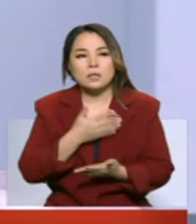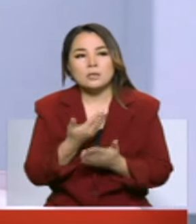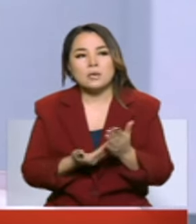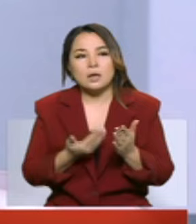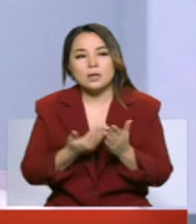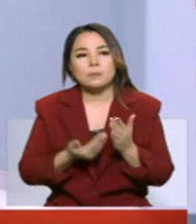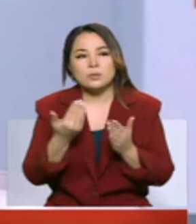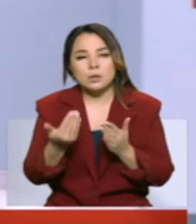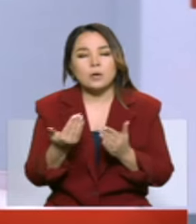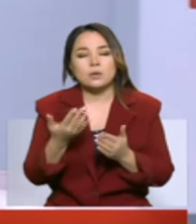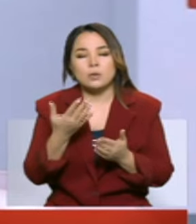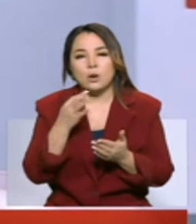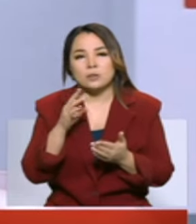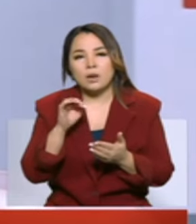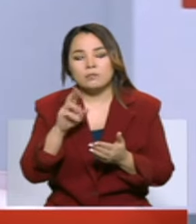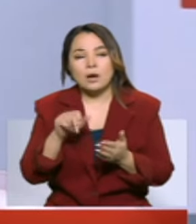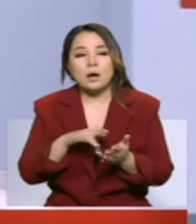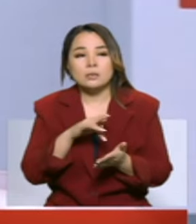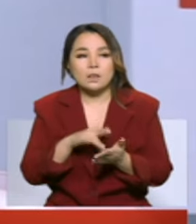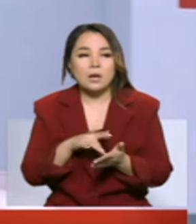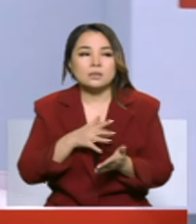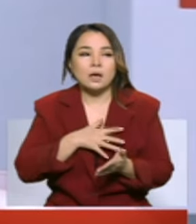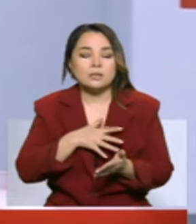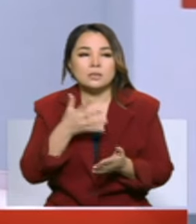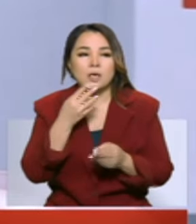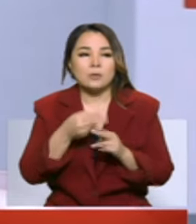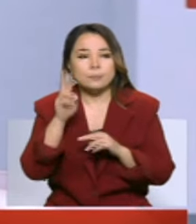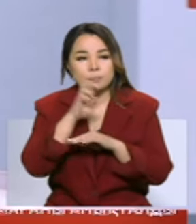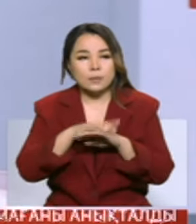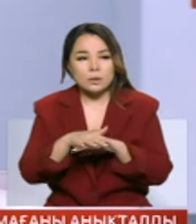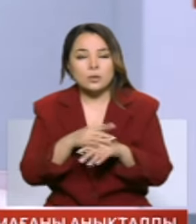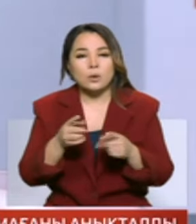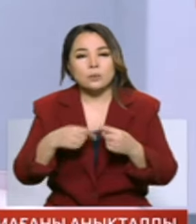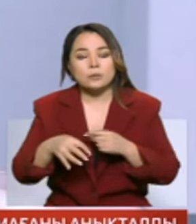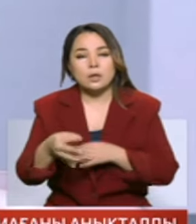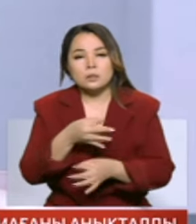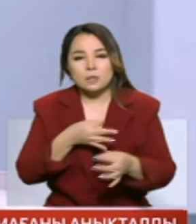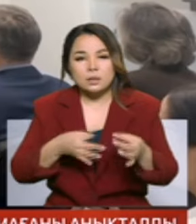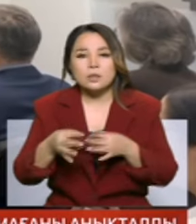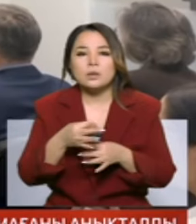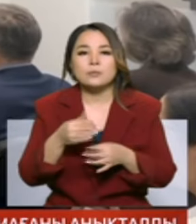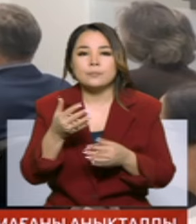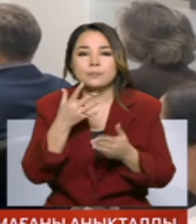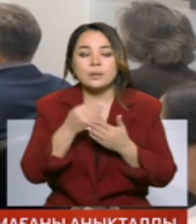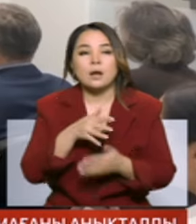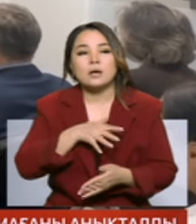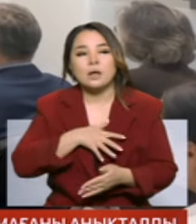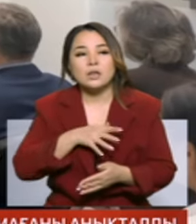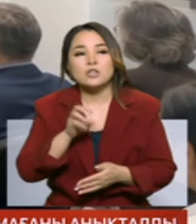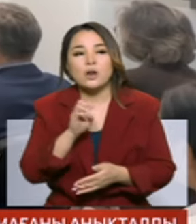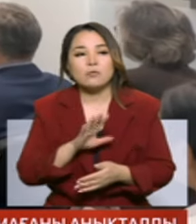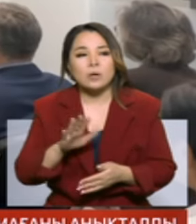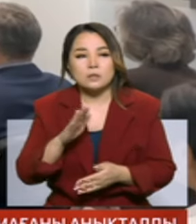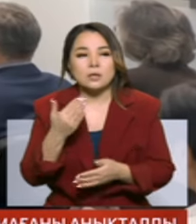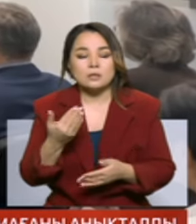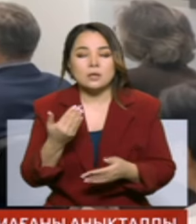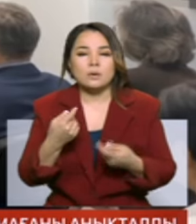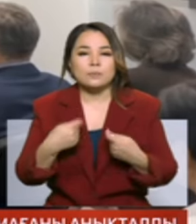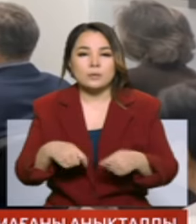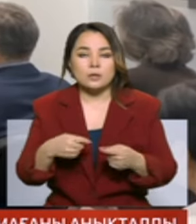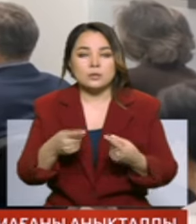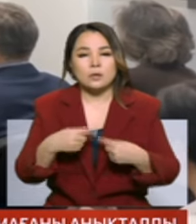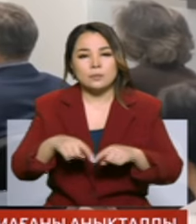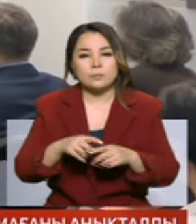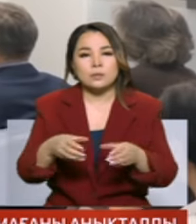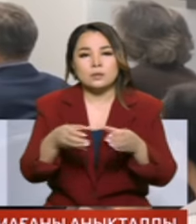сарапшылар. Оттава қаласында өткен жиынға Канада мемлекеттік органдарының ой талқы орталықтарының және Канада Еуразия сауда палатасының өкілдері